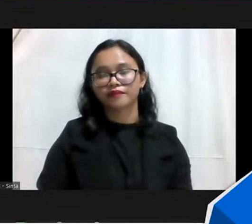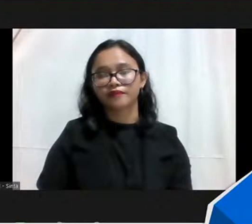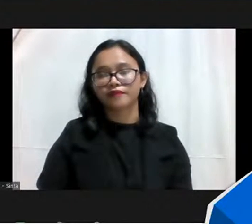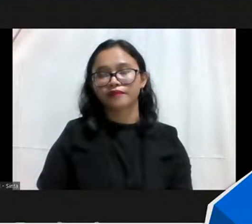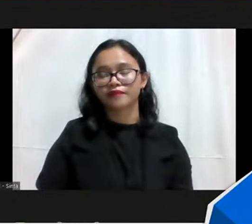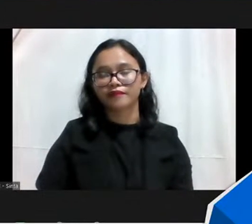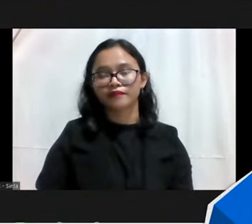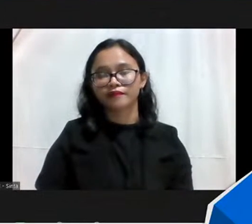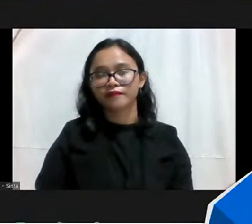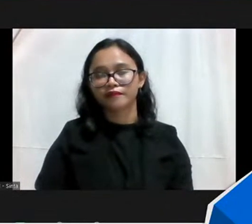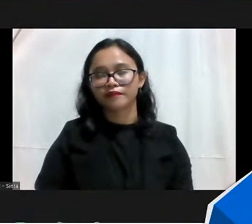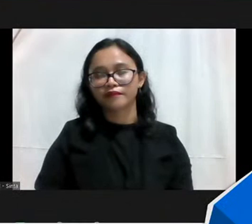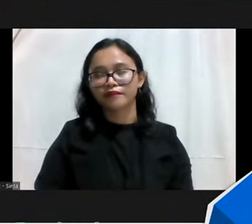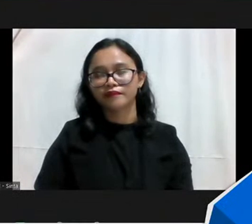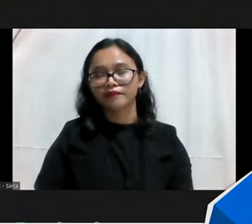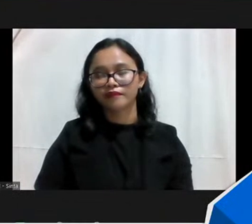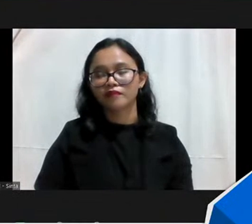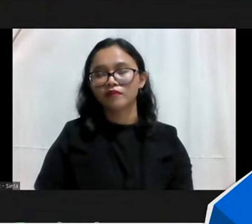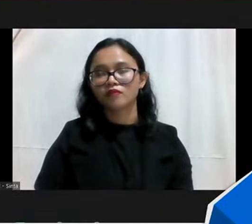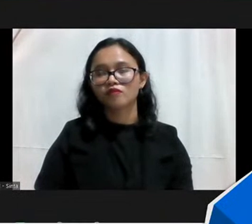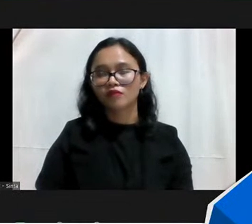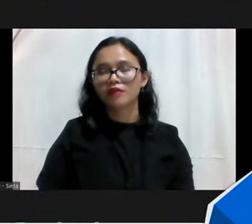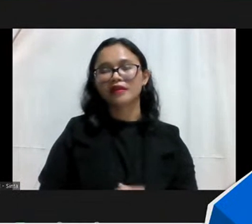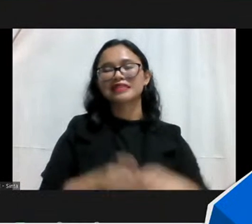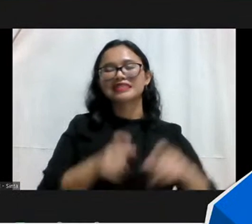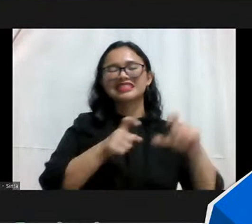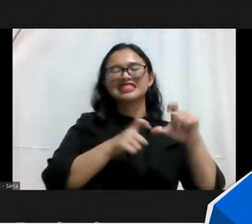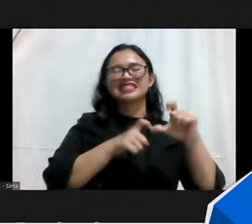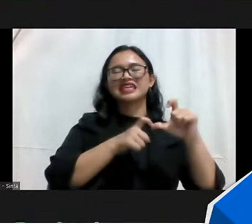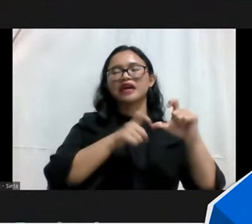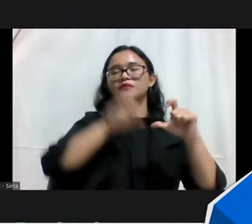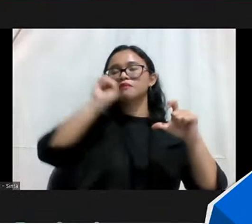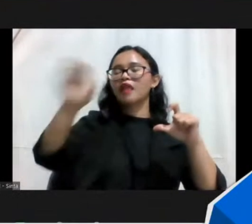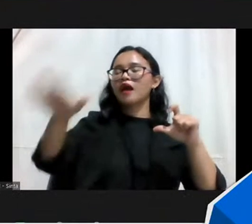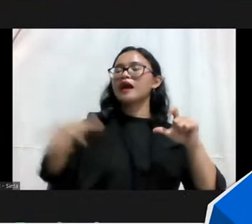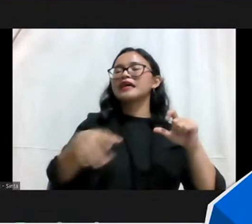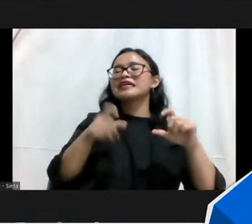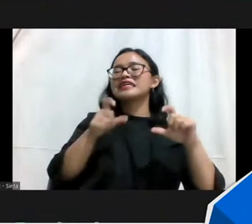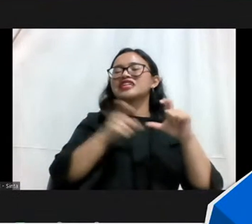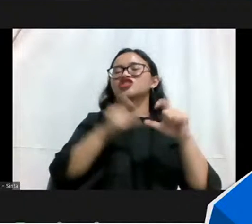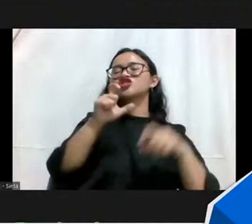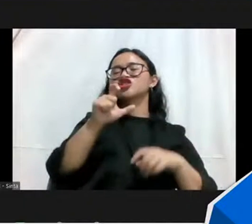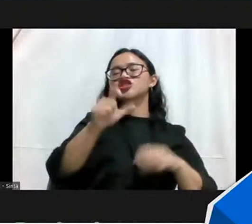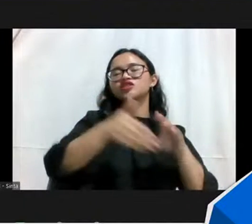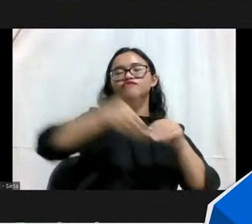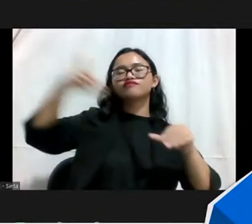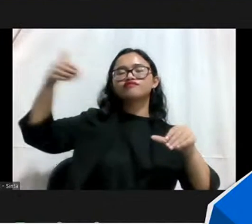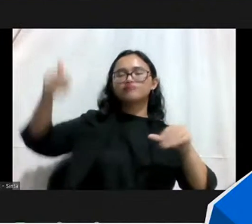here Mbak Vela I Oh She has left oh